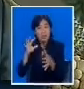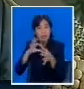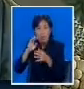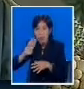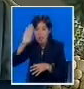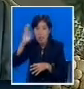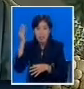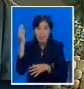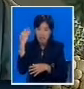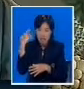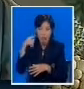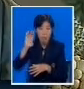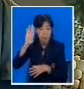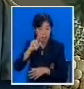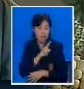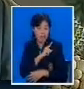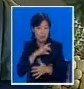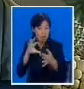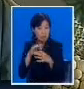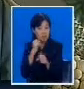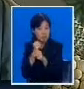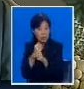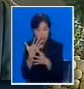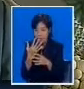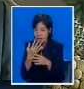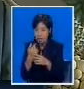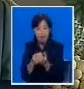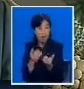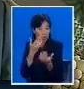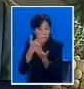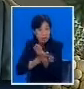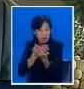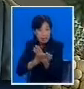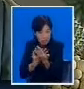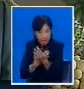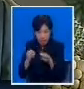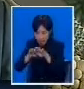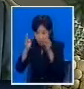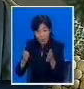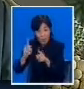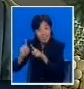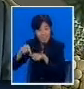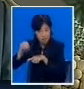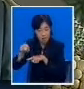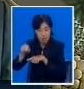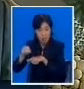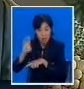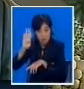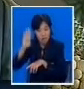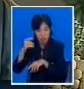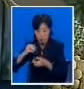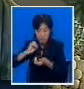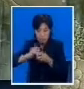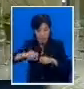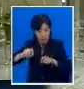ได้รับ อนุญาตให้ไปทำเรื่องของหวยตู้นะตอนนี้ก็กำลังมีการพิจารณาผมจะพยายามดูความ